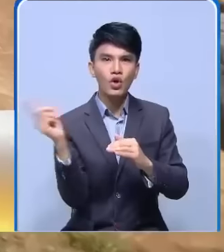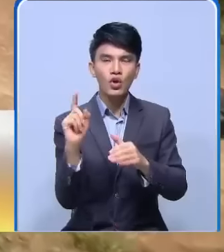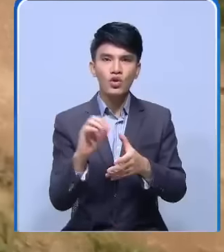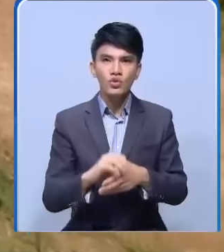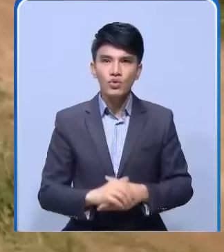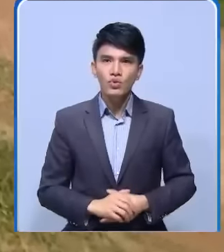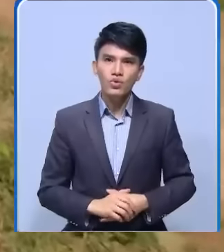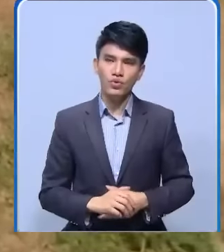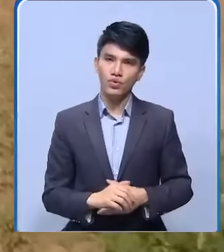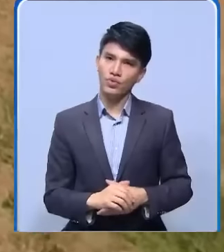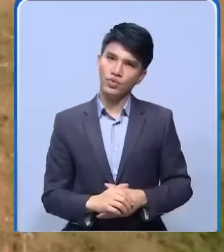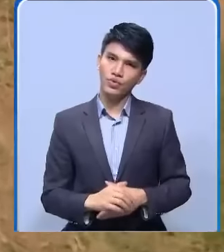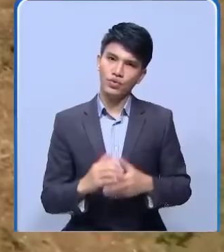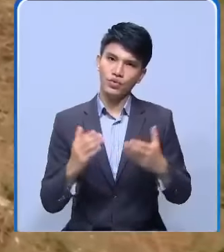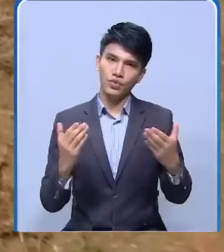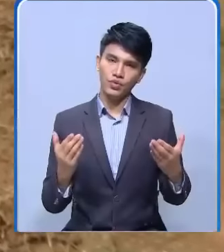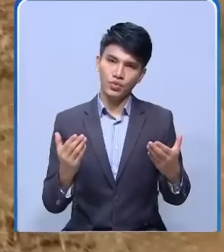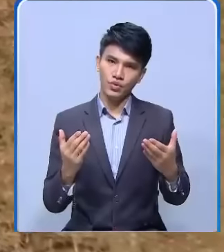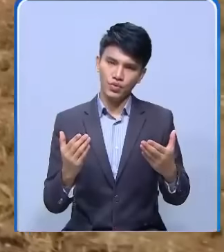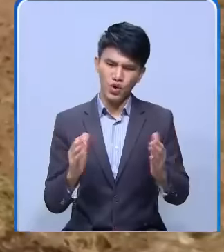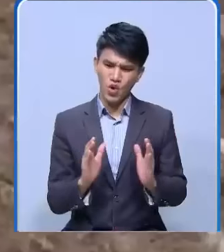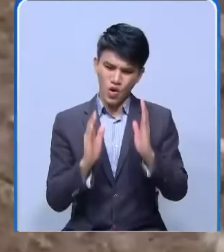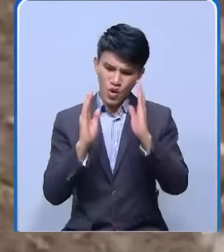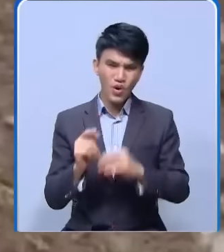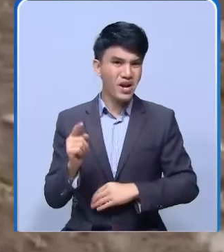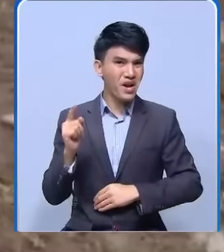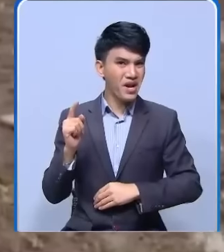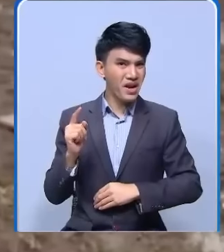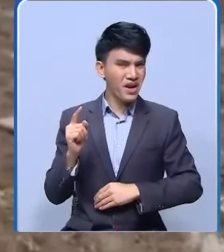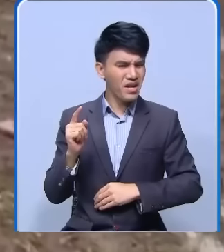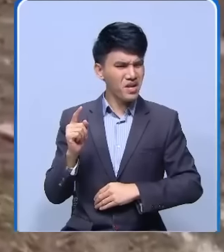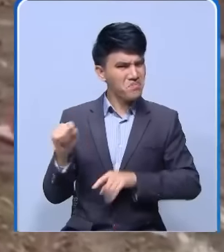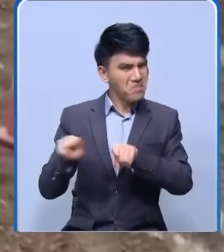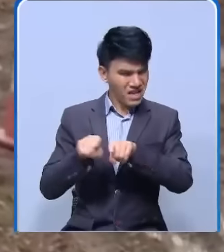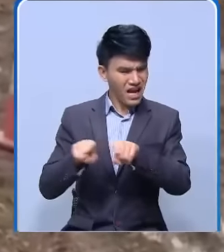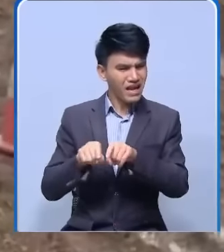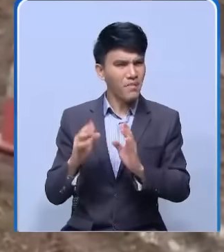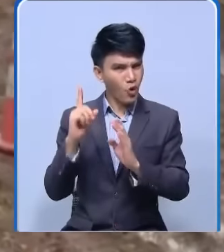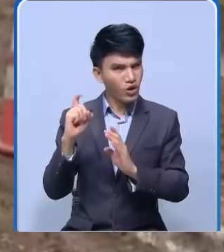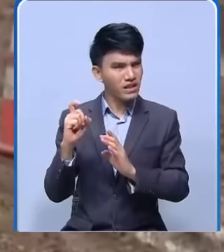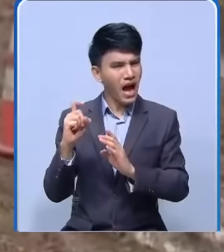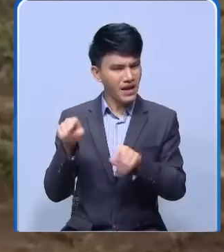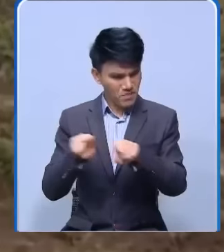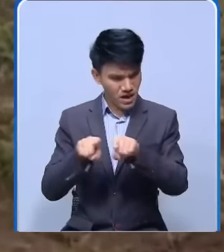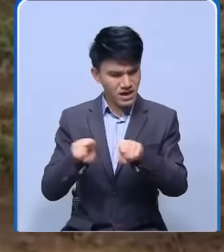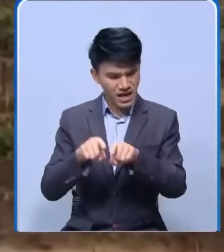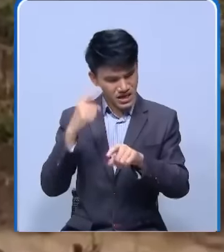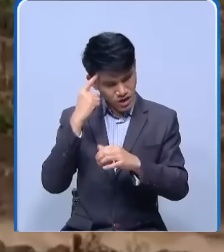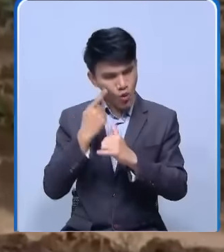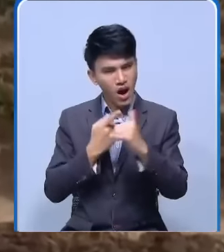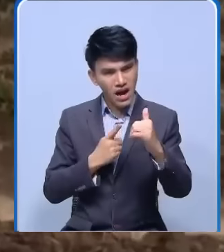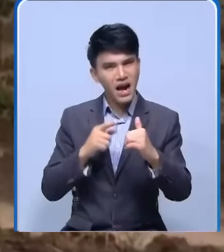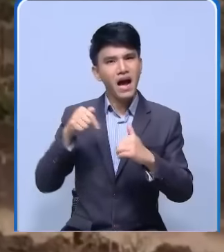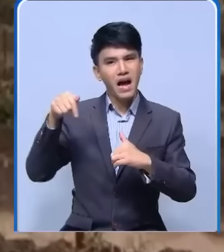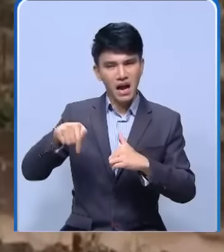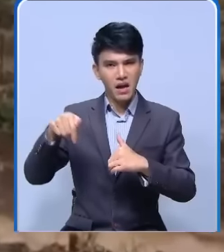ายนั้นก็คือเป็นคนคนเดียวกันกับหญิงสาวที่เสียชีวิตจึงมั่นใจได้ว่าผู้ตายนั้นถูกฆ่าในที่เกิดเหตุค่ะ เส้น